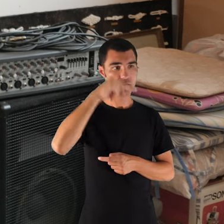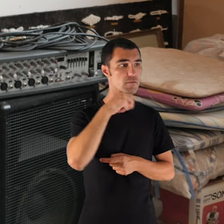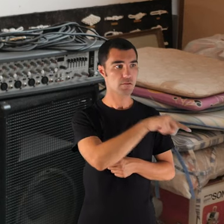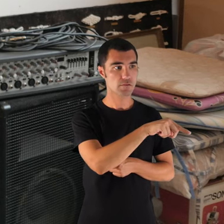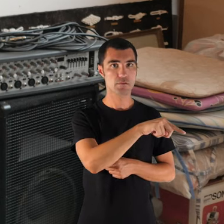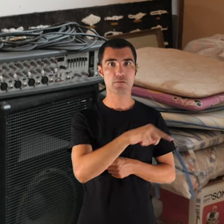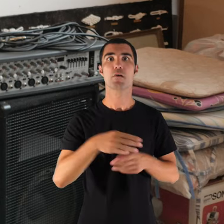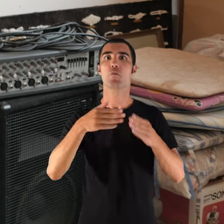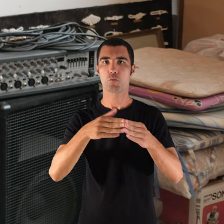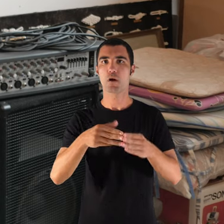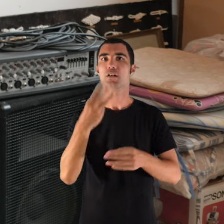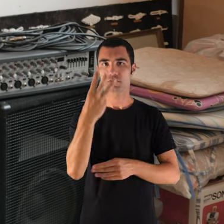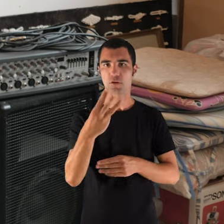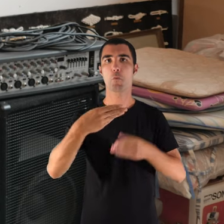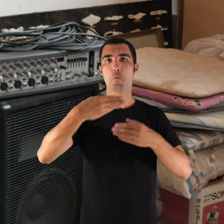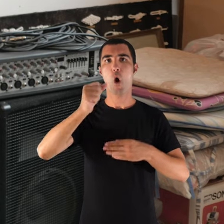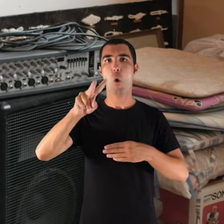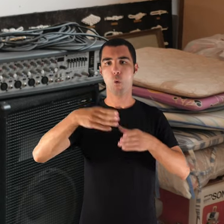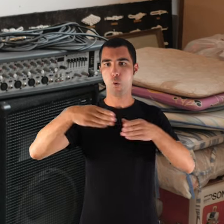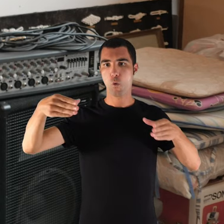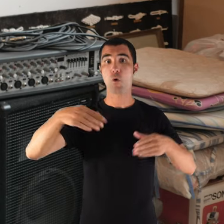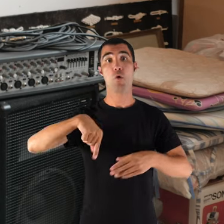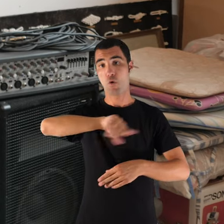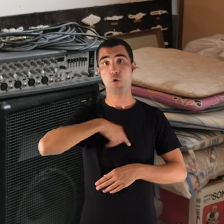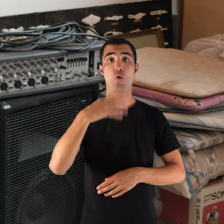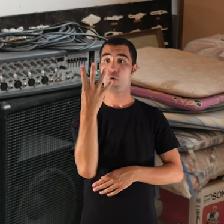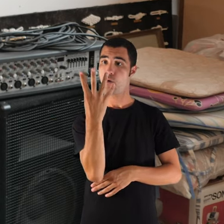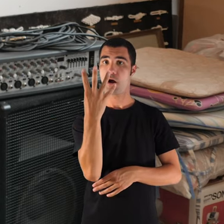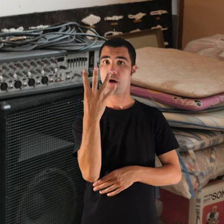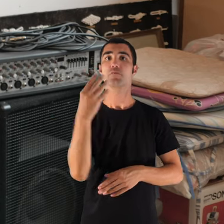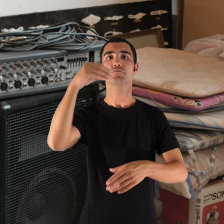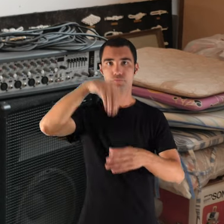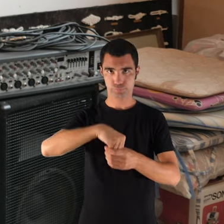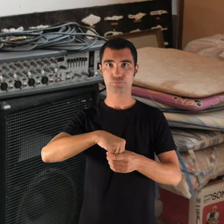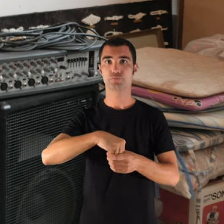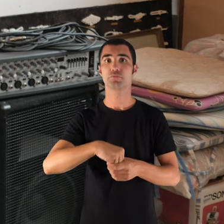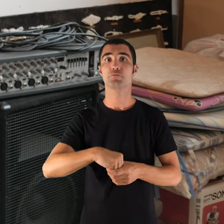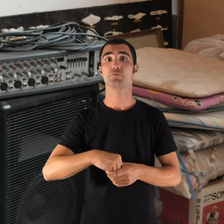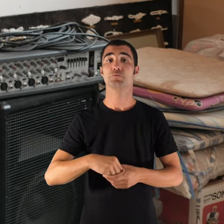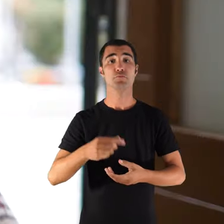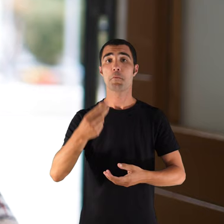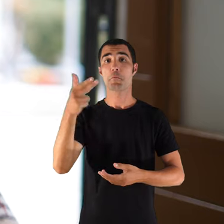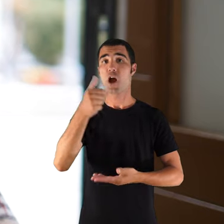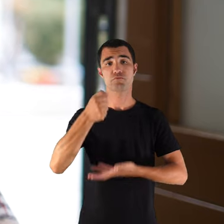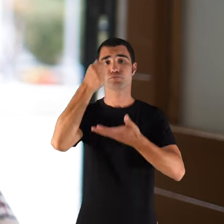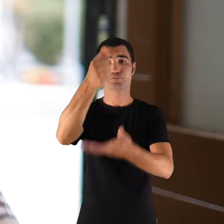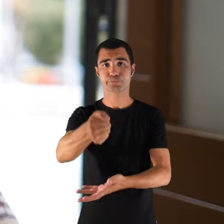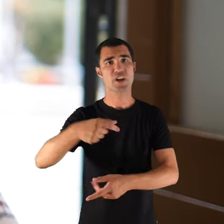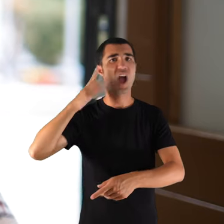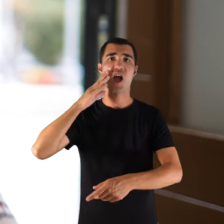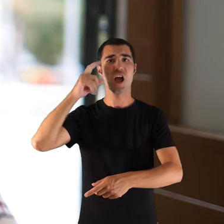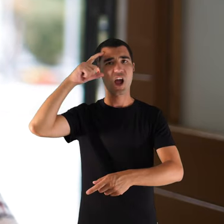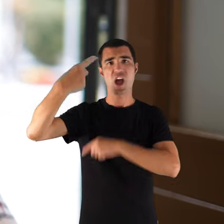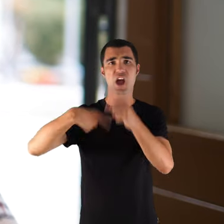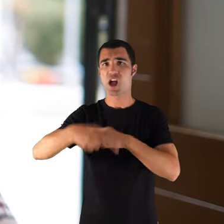ell de bé 5 anys, això. Llavors ja me vaig embarcar amb una barca del bou i mon pare també pescava